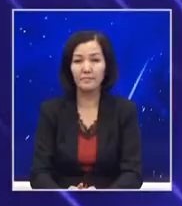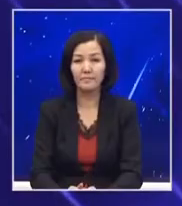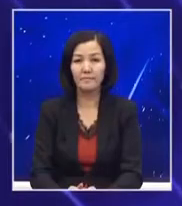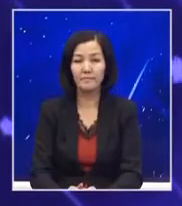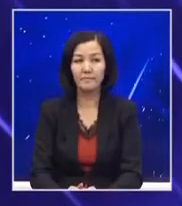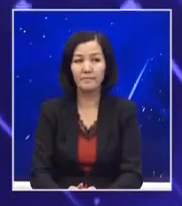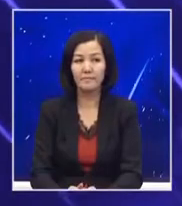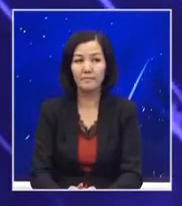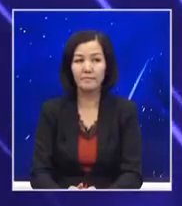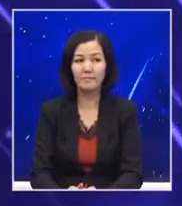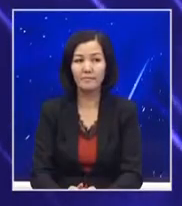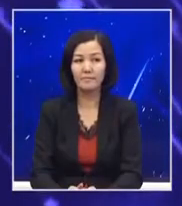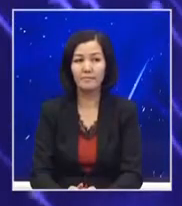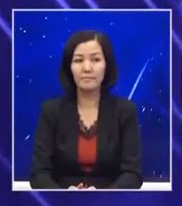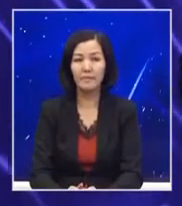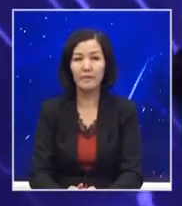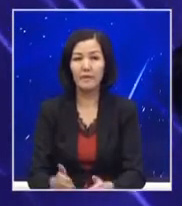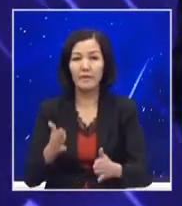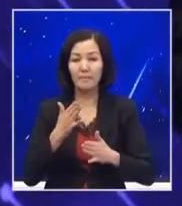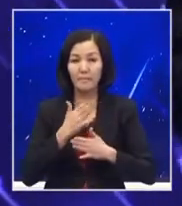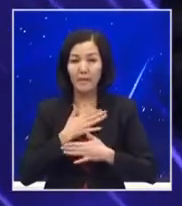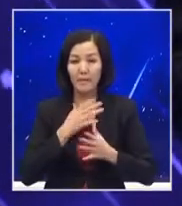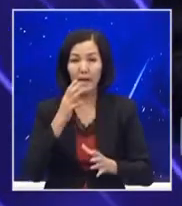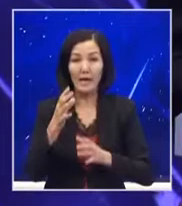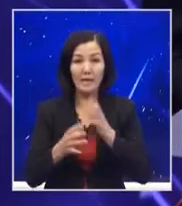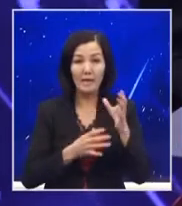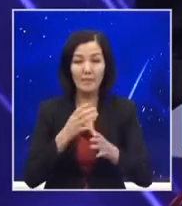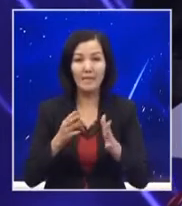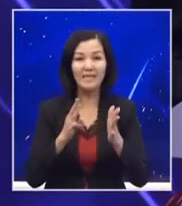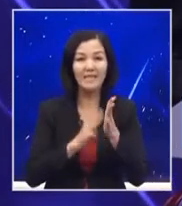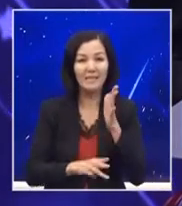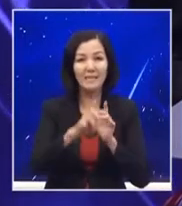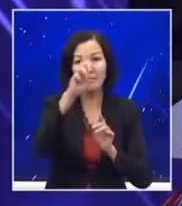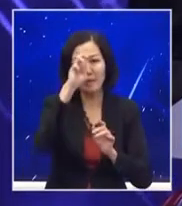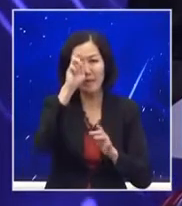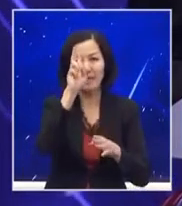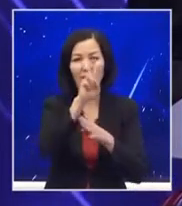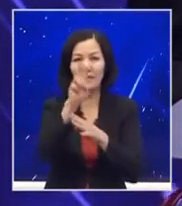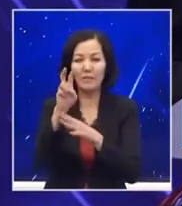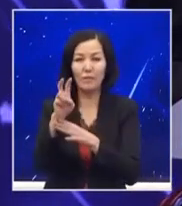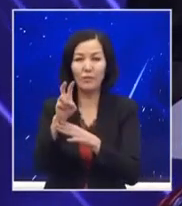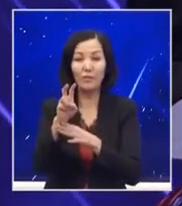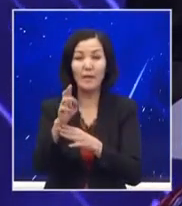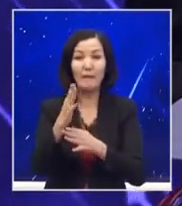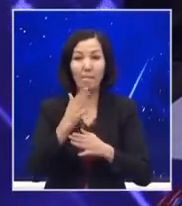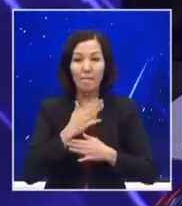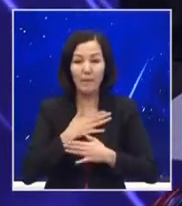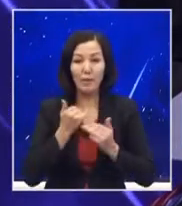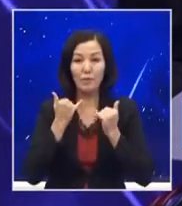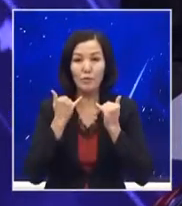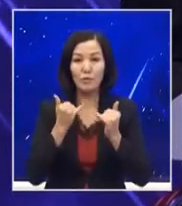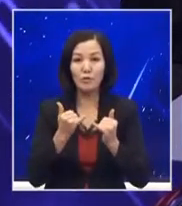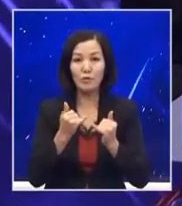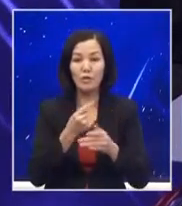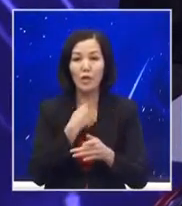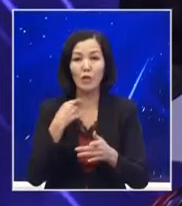Мен әлемнің 80 елінде болған екем, бірақ мен үшін ең қасиетті жер ол осы